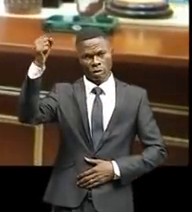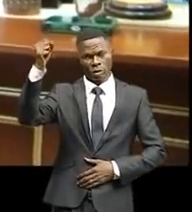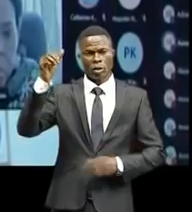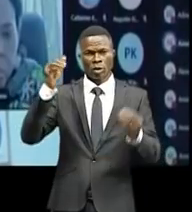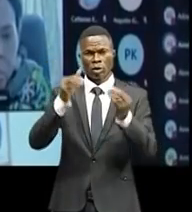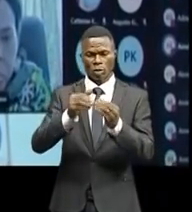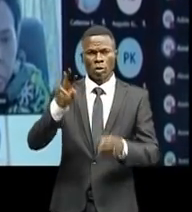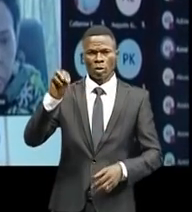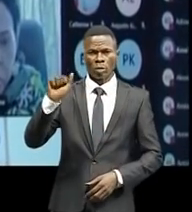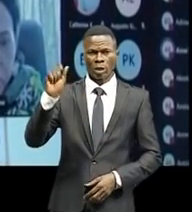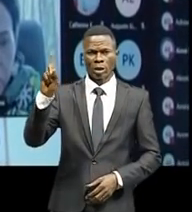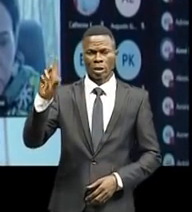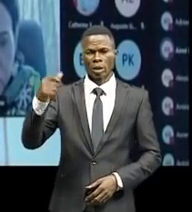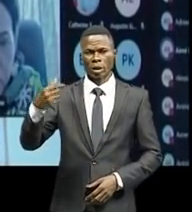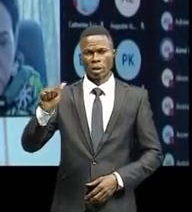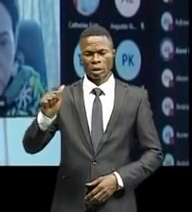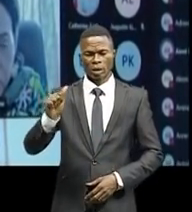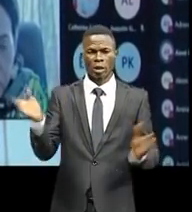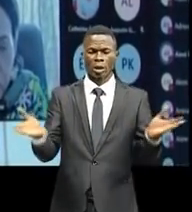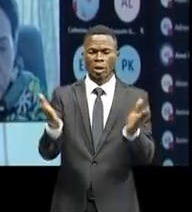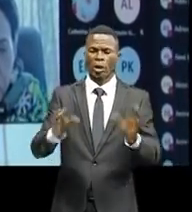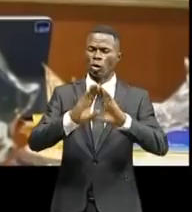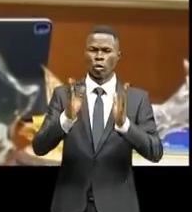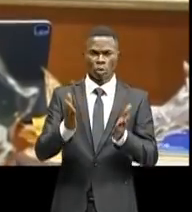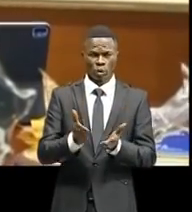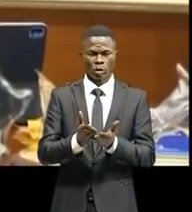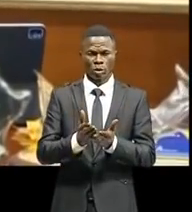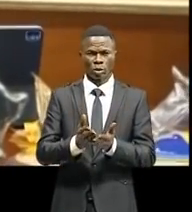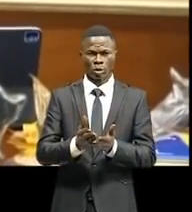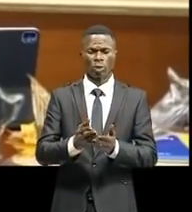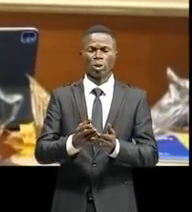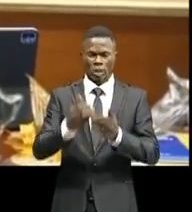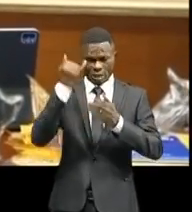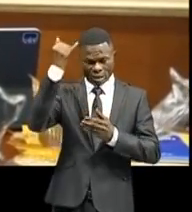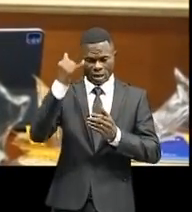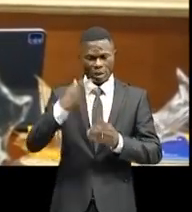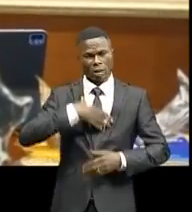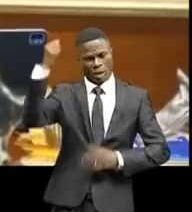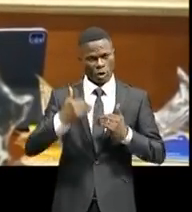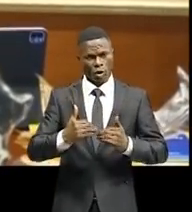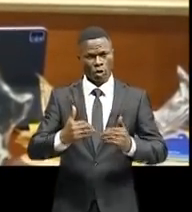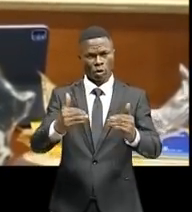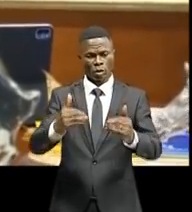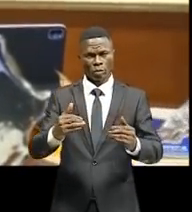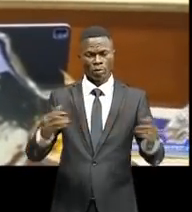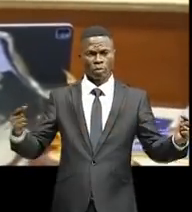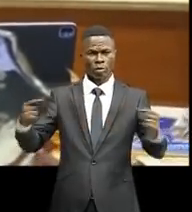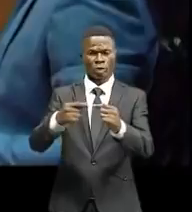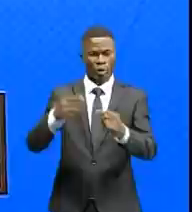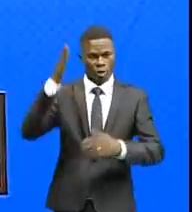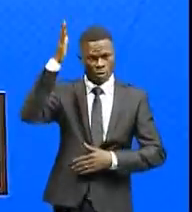à l'équipe du Madagascar, en les exhortant tous à garder ces mêmes élans de réussite pour le match